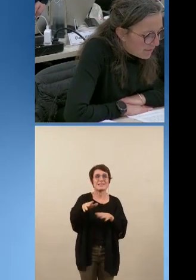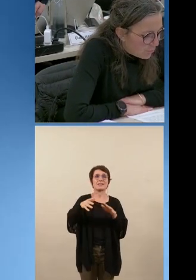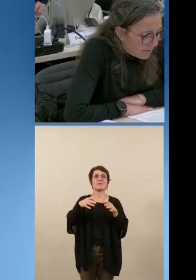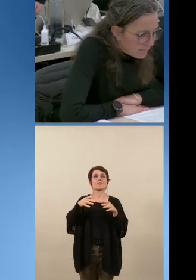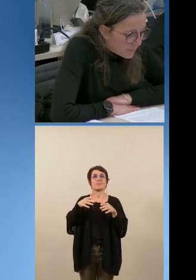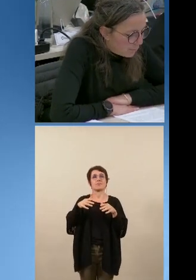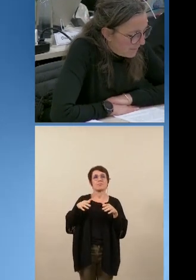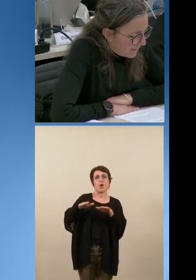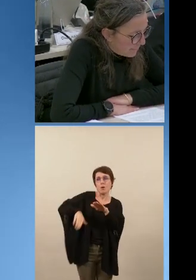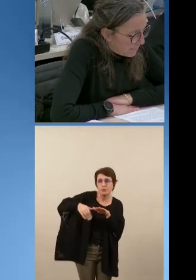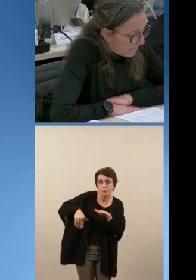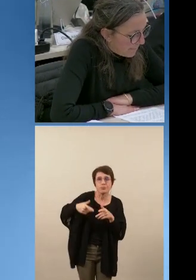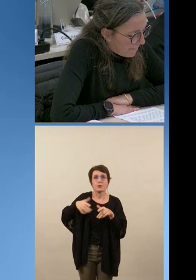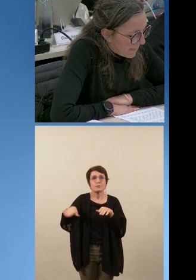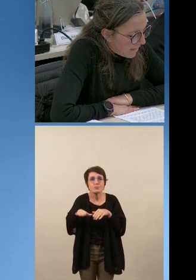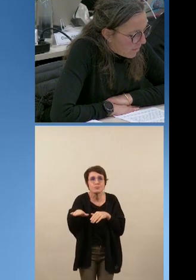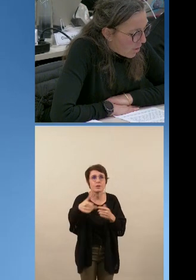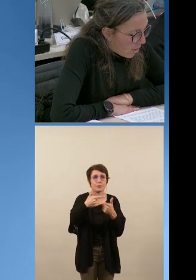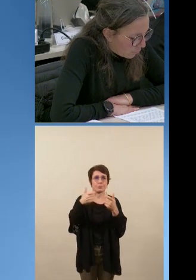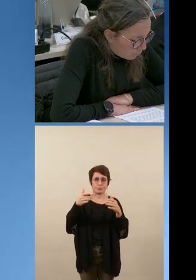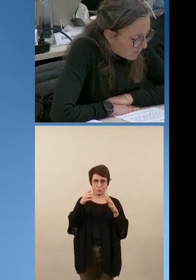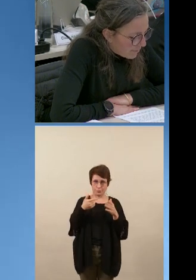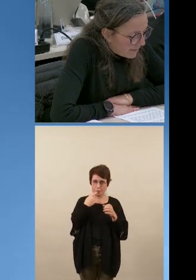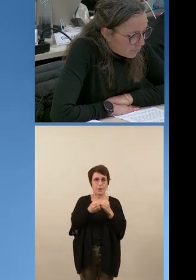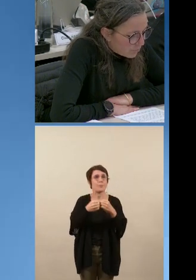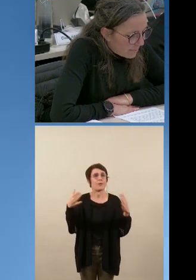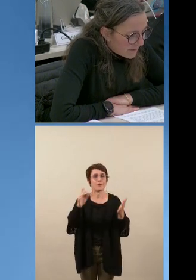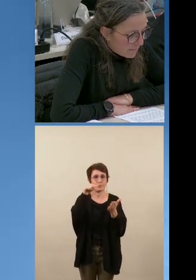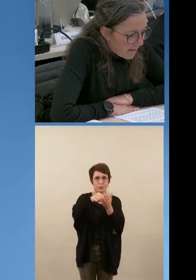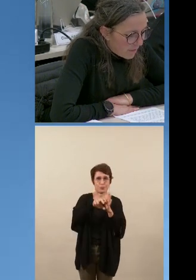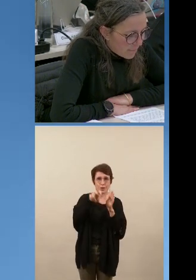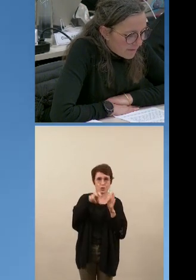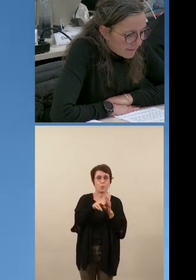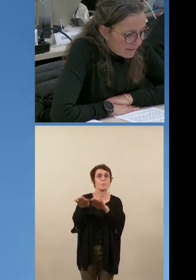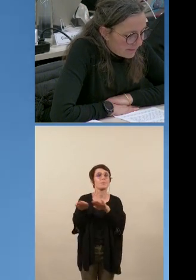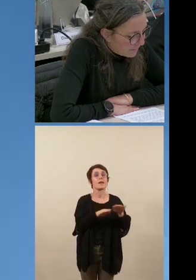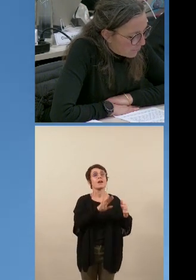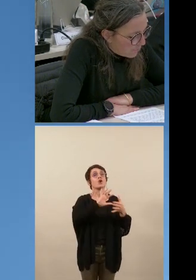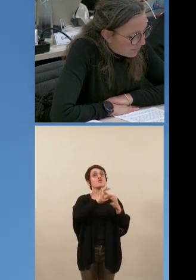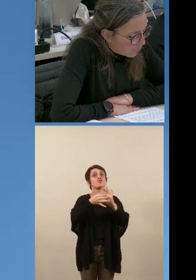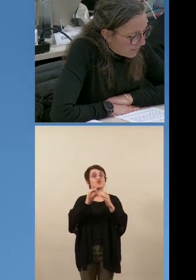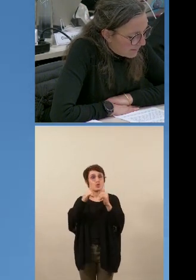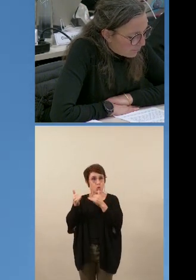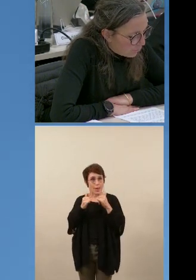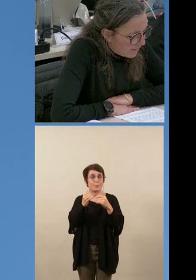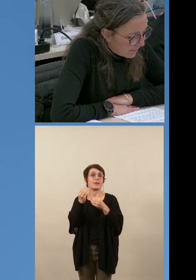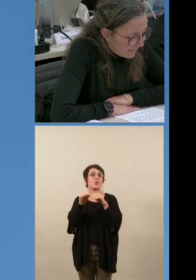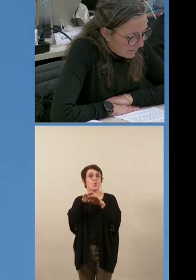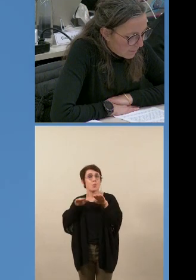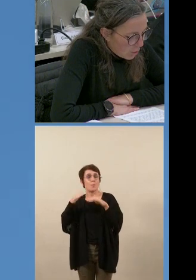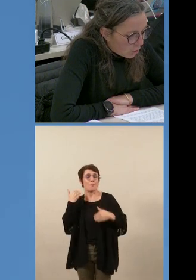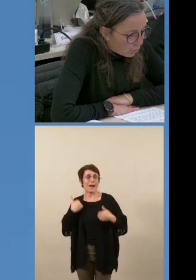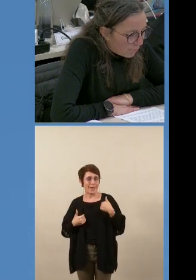sportive sur l'espace public en outre les Jeux olympiques et paralympiques inévitablement d'actualité en